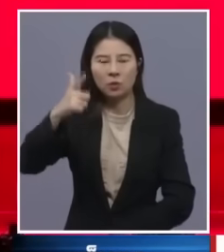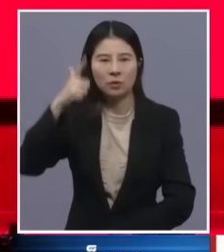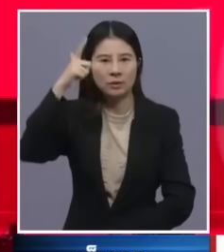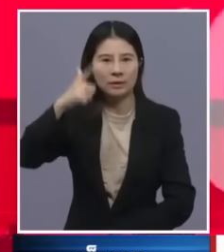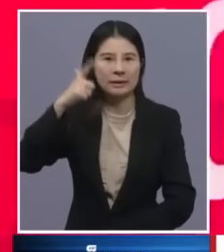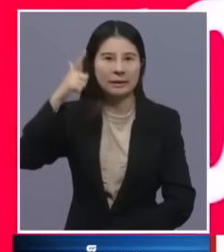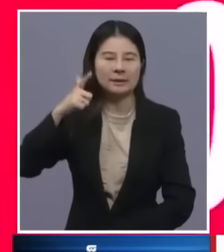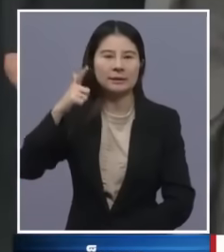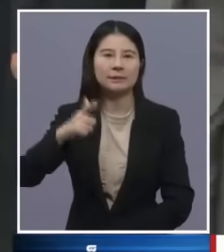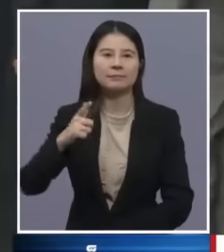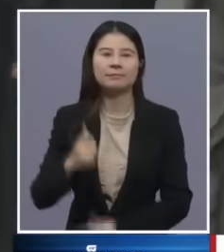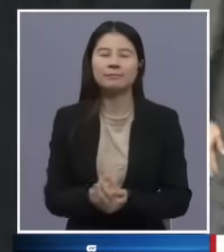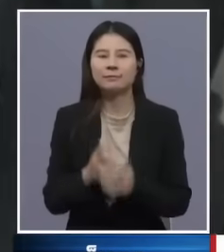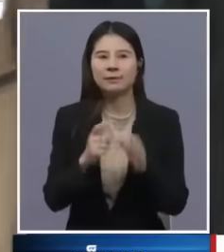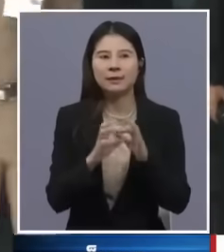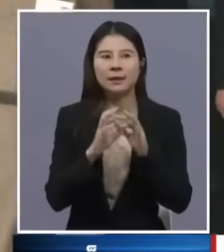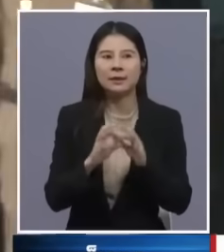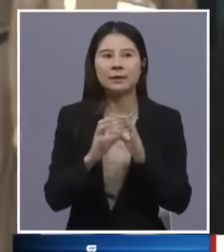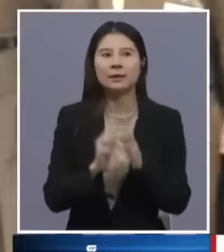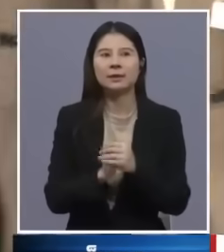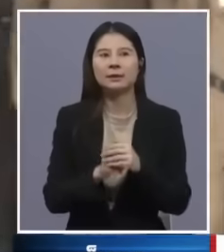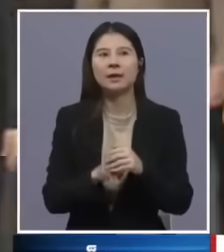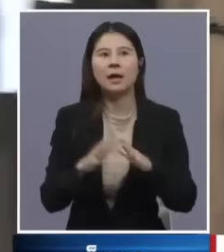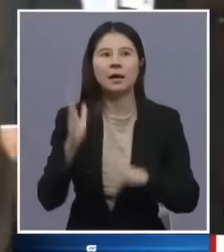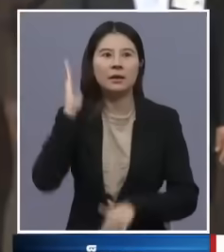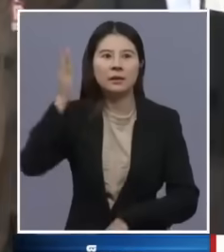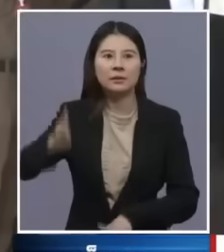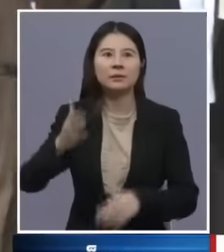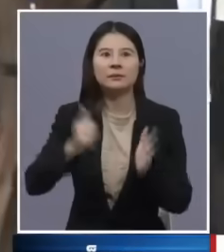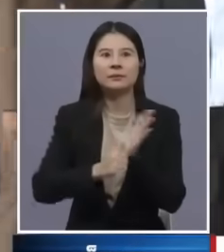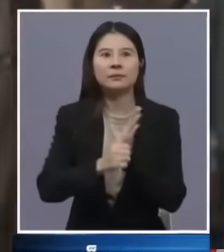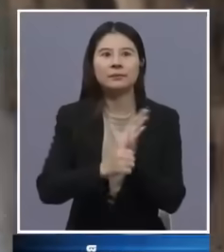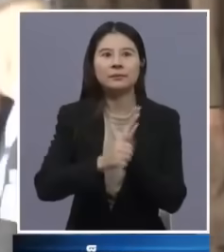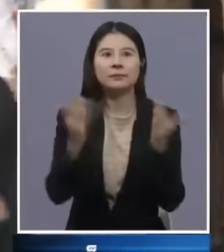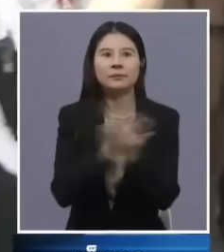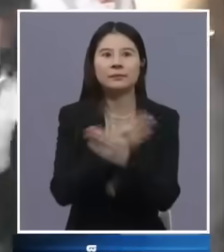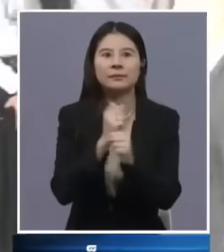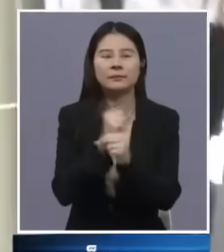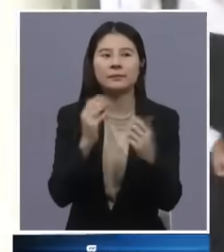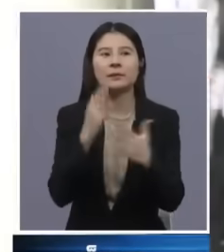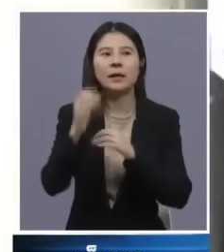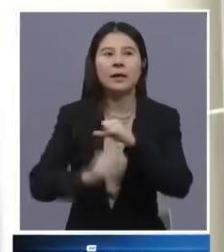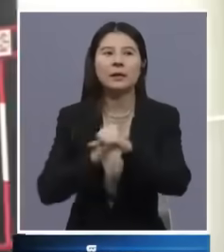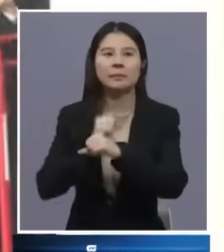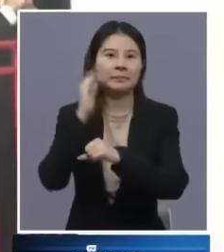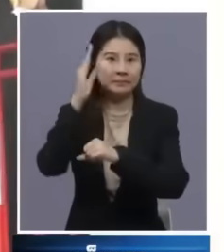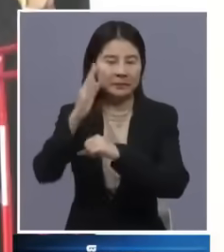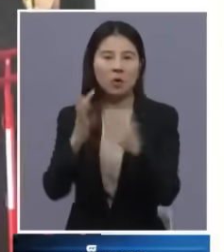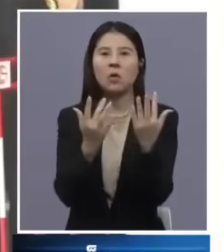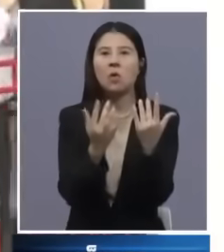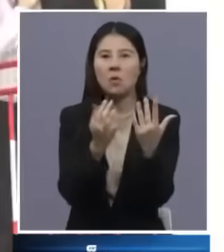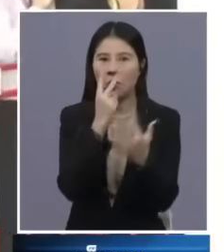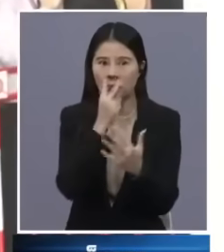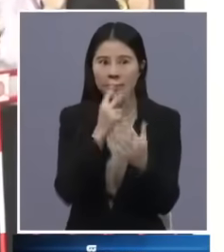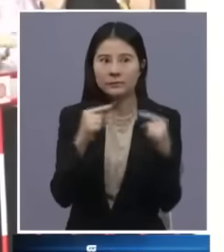ะมามีบทบาทในการเปลี่ยนแปลงการเมืองอนาคตยังไงบ้าง ใช่อันนี้คืออนาคตการเมืองปีหน้าที่ต้องจับตากันคุณผู้ชมคะแต่ล